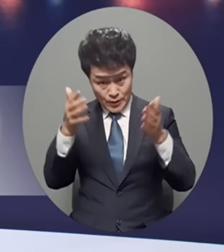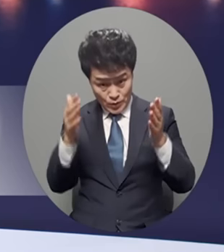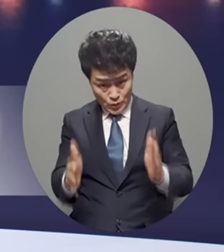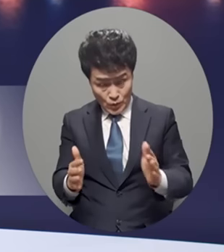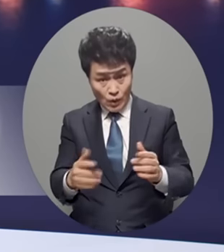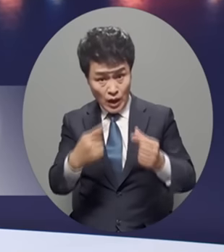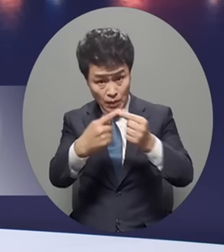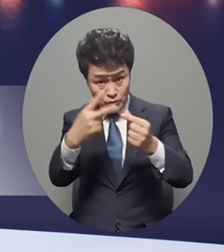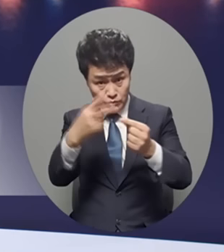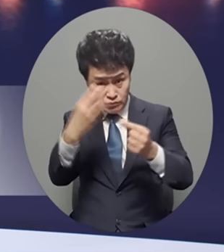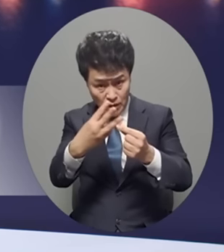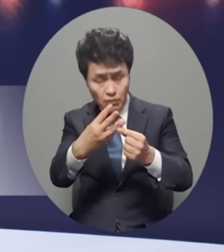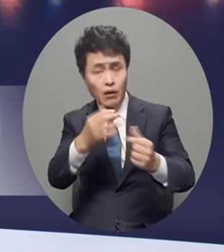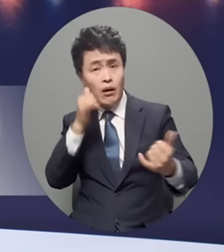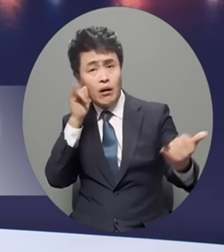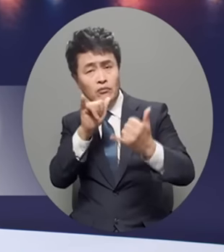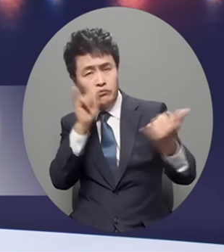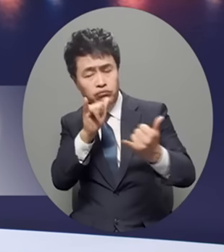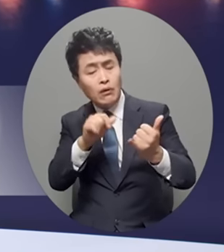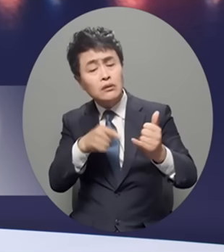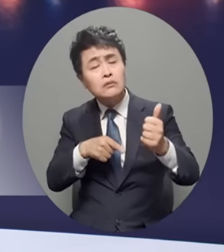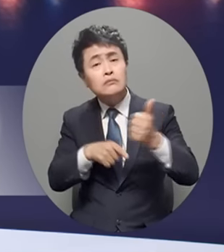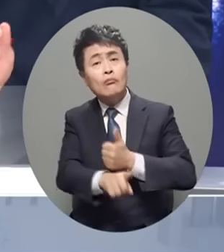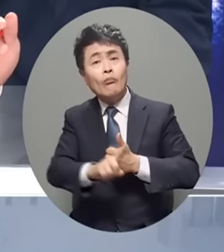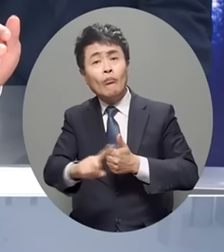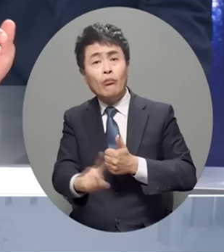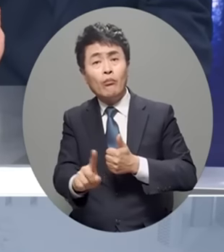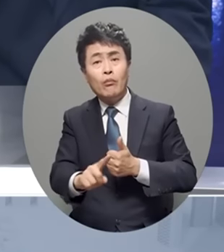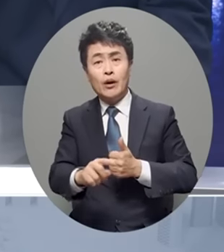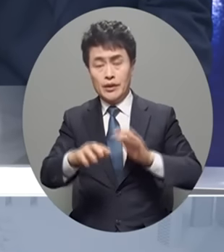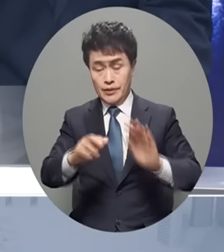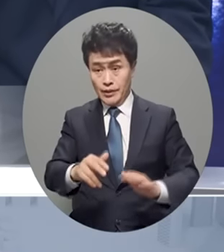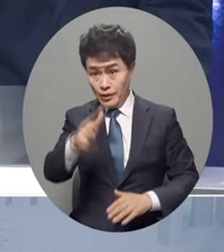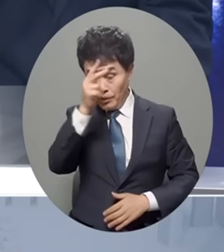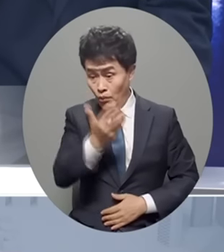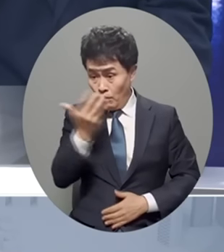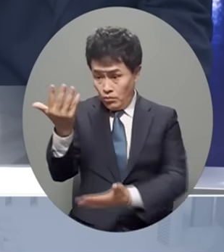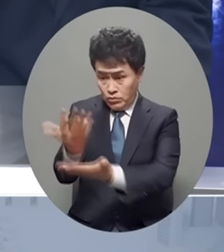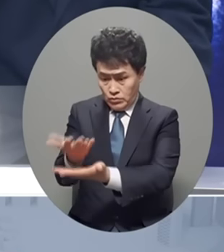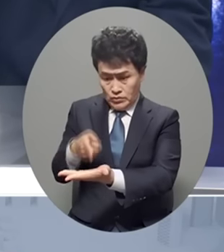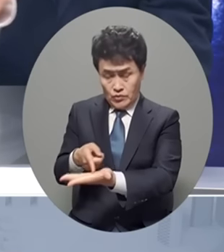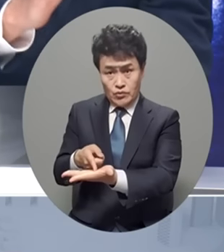3차례나 전화하죠. 이 전화가 중요한 이유가 경찰에 넘긴 사건 기록을